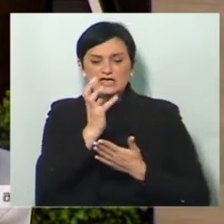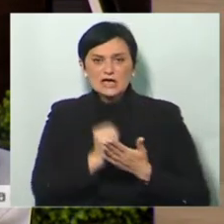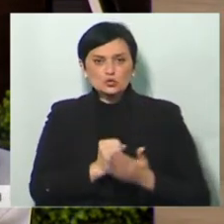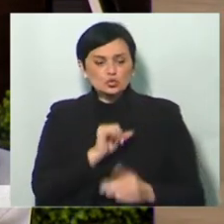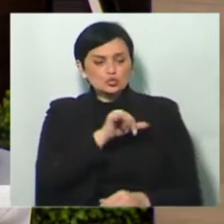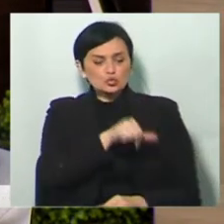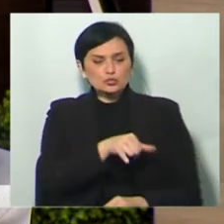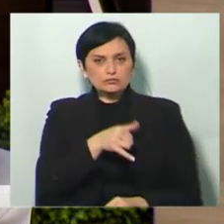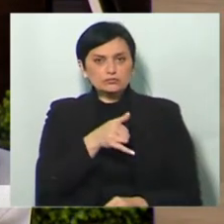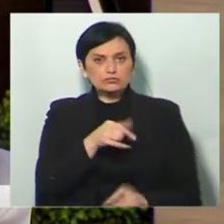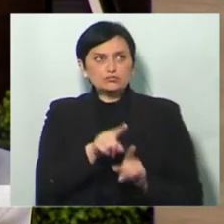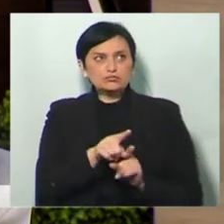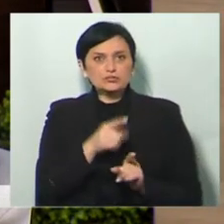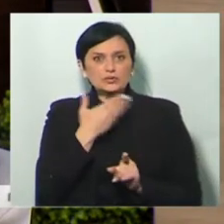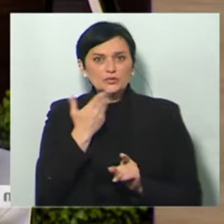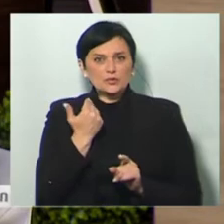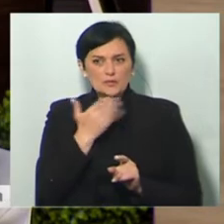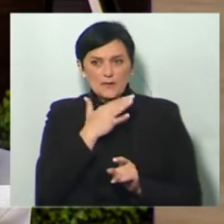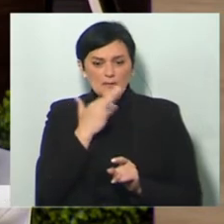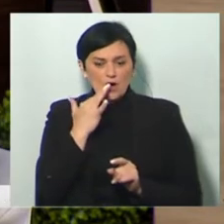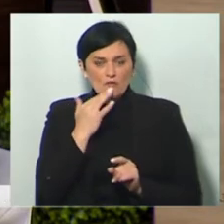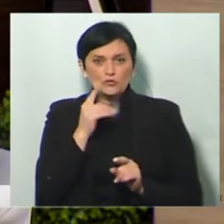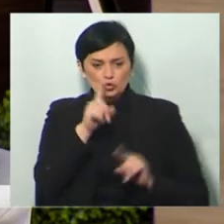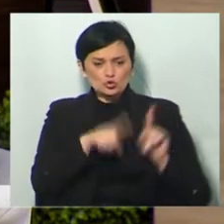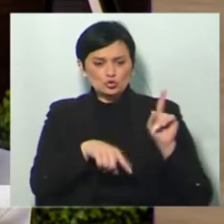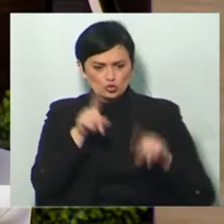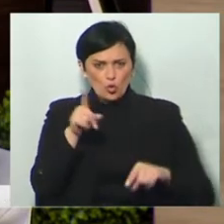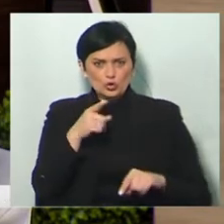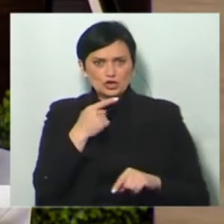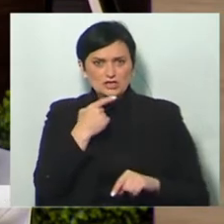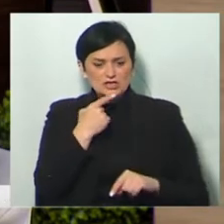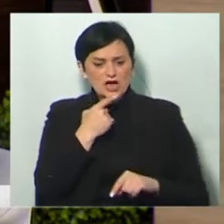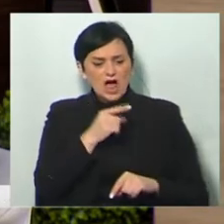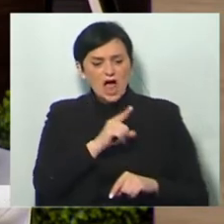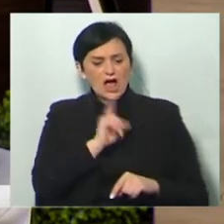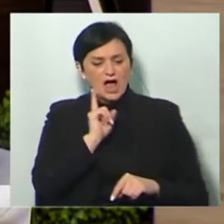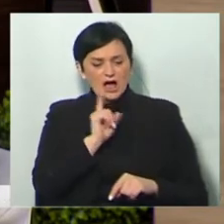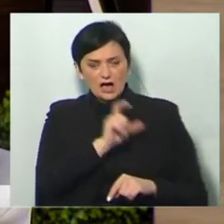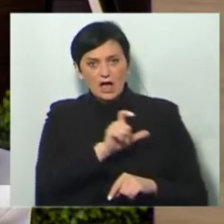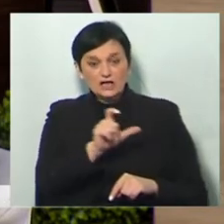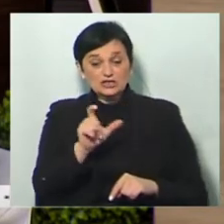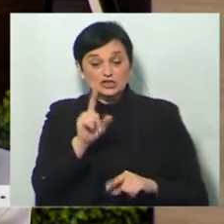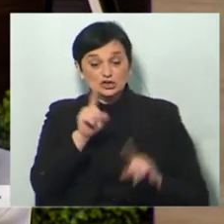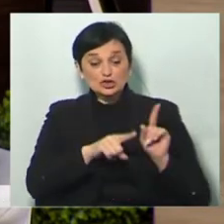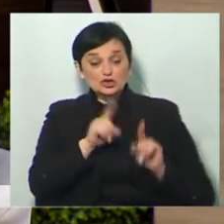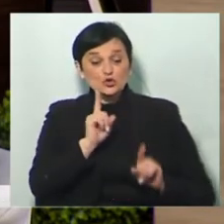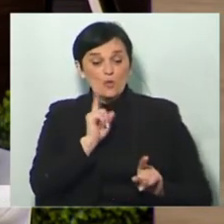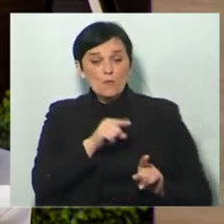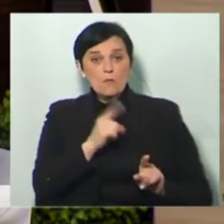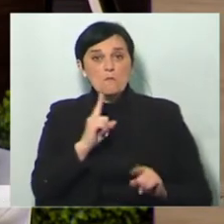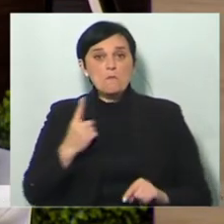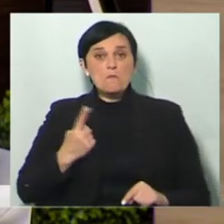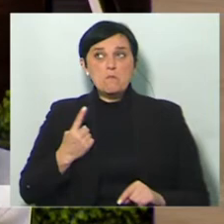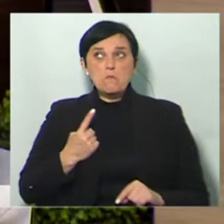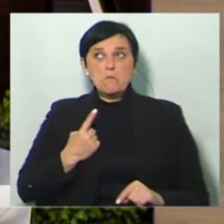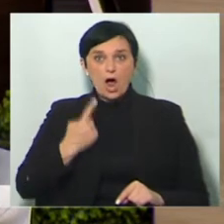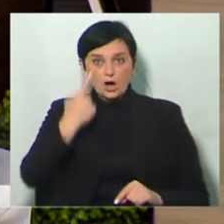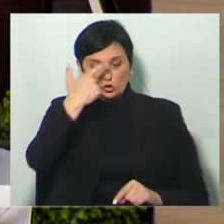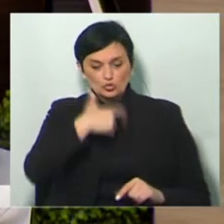აქვს ზოგჯერ ყველა ასაკის ადამიანს და ძალიან ხშირად მოზარდს, რომ მარტო გადაწყვიტოს ეს